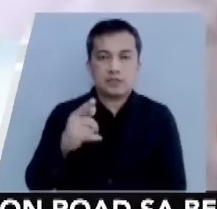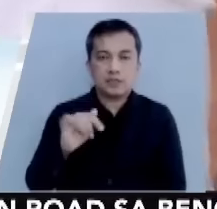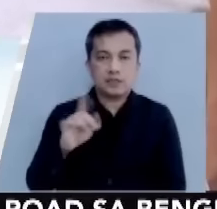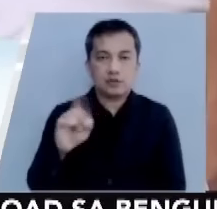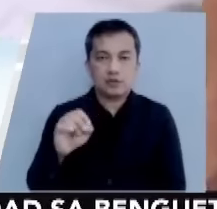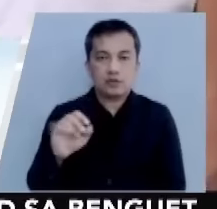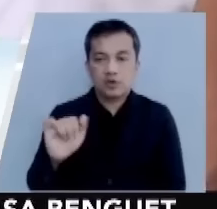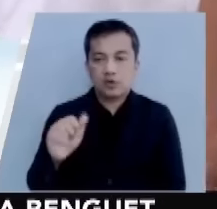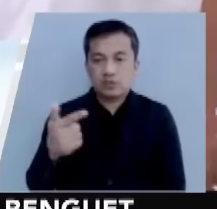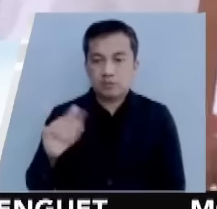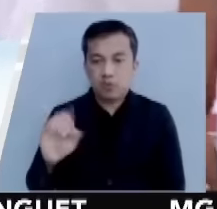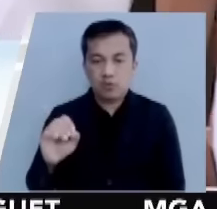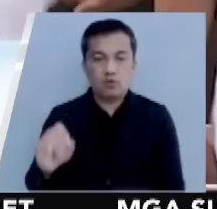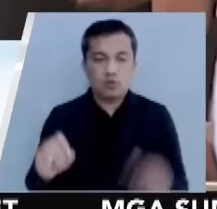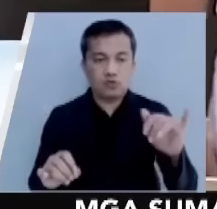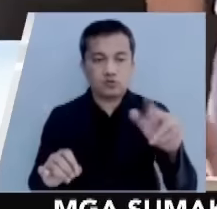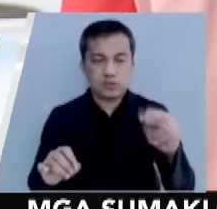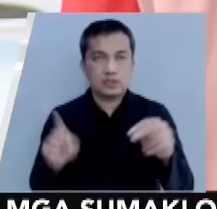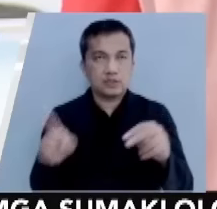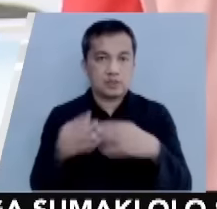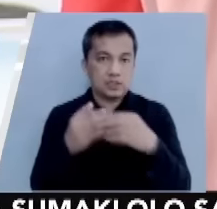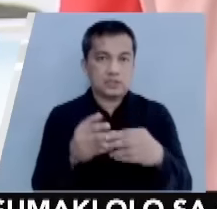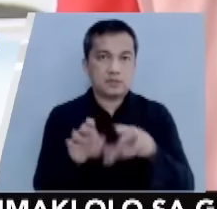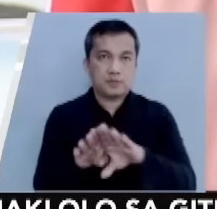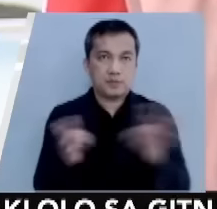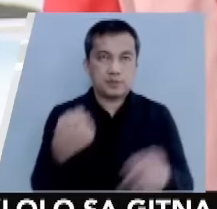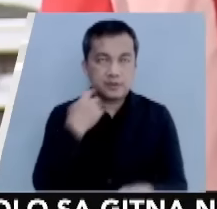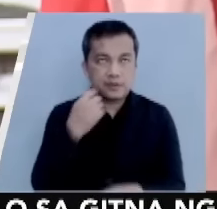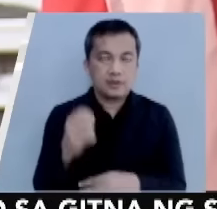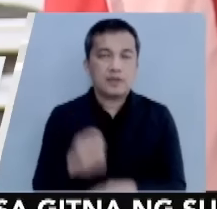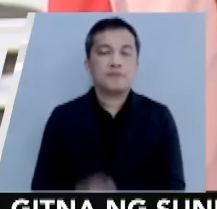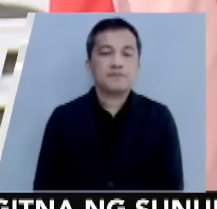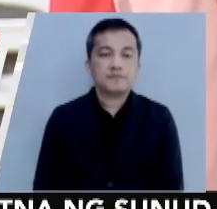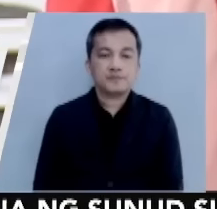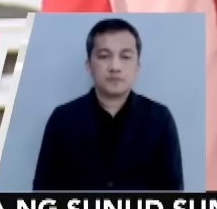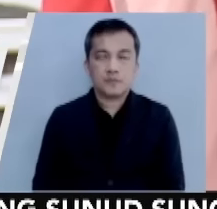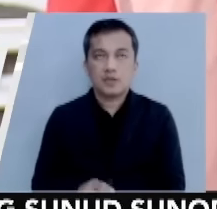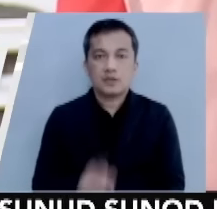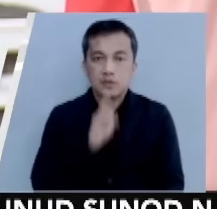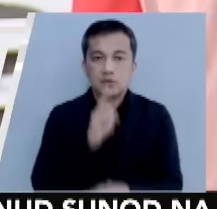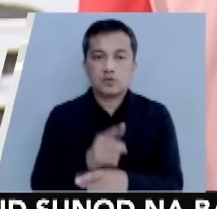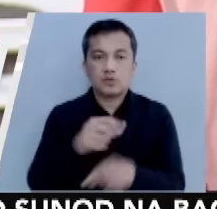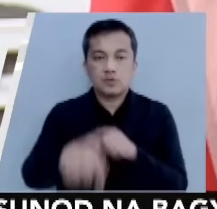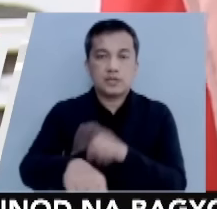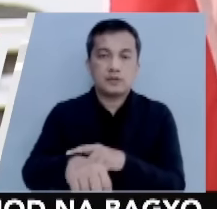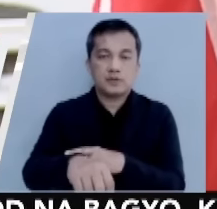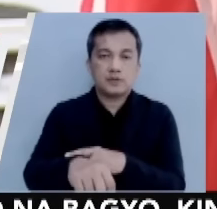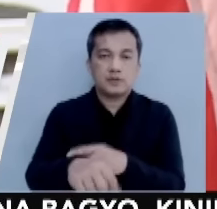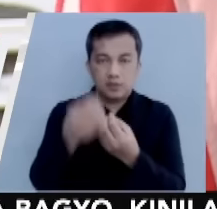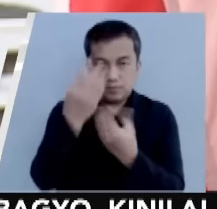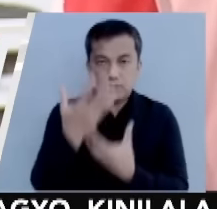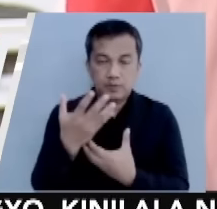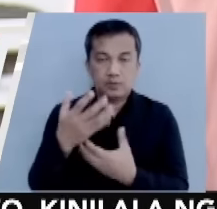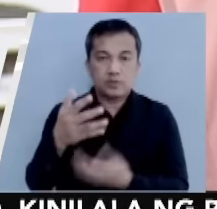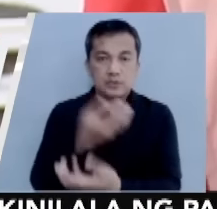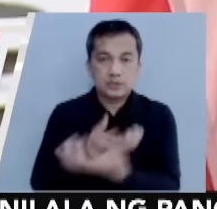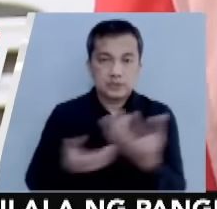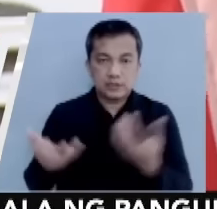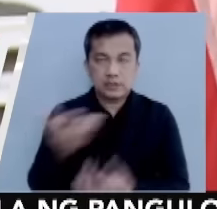nanguna sa groundbreaking nito kanina. This center will enable real-time information sharing for a common operating